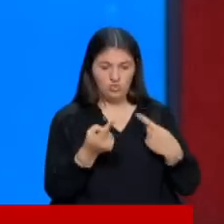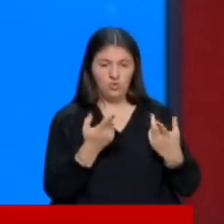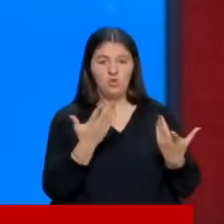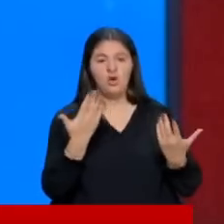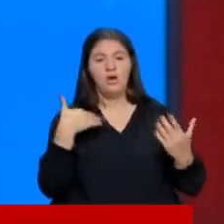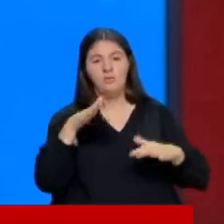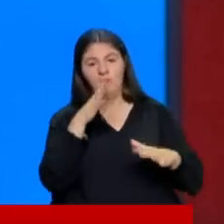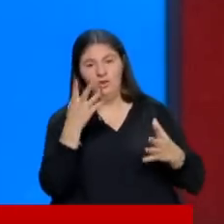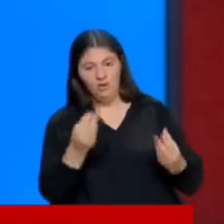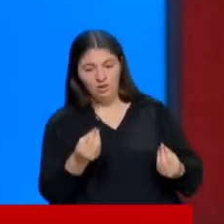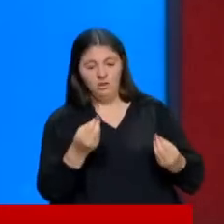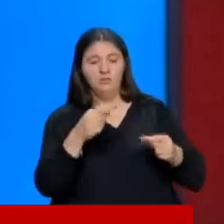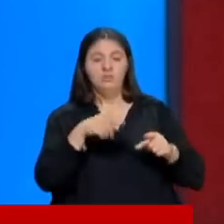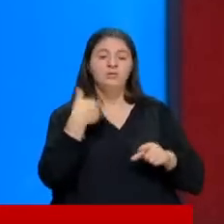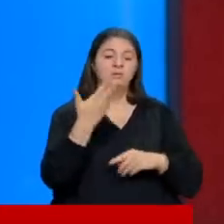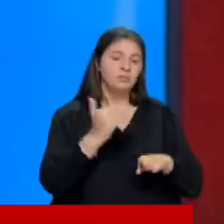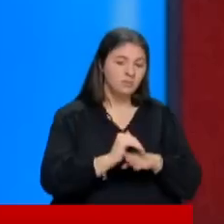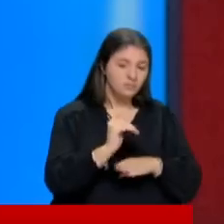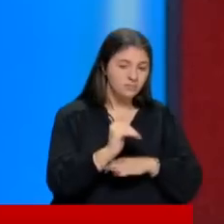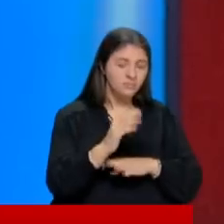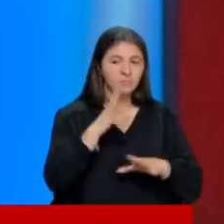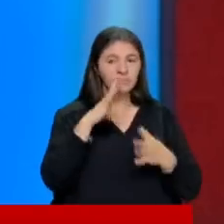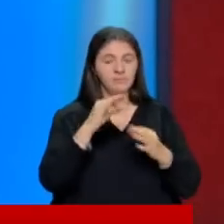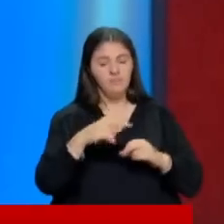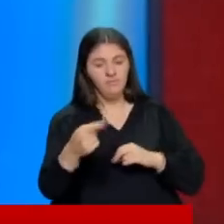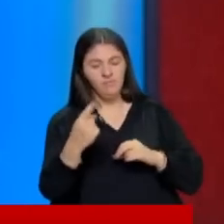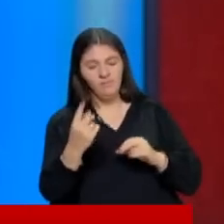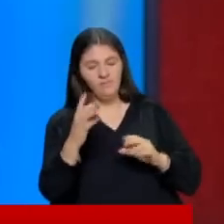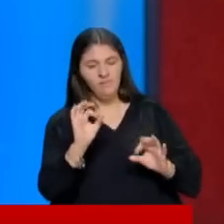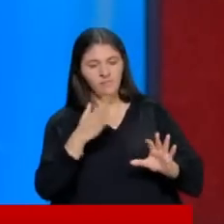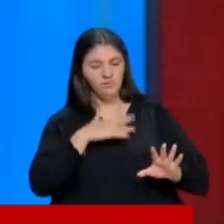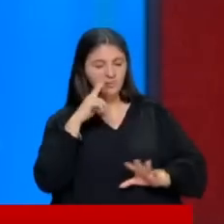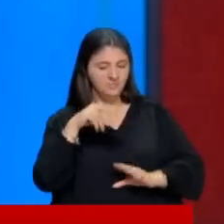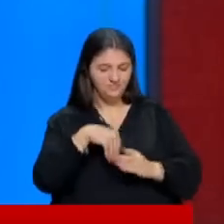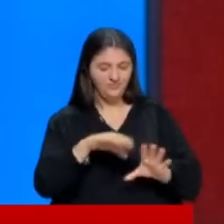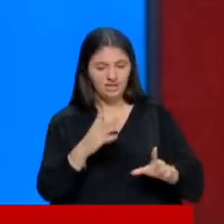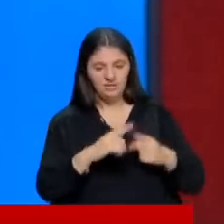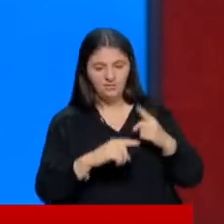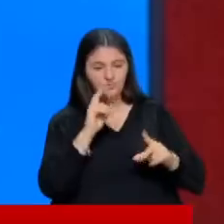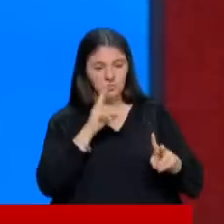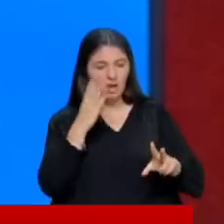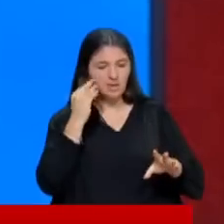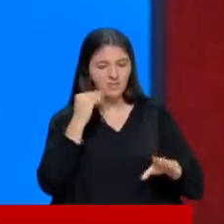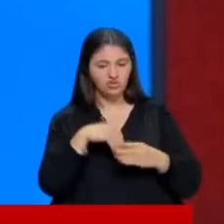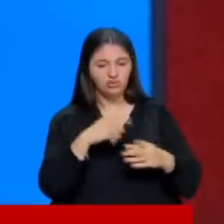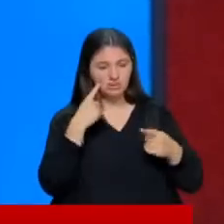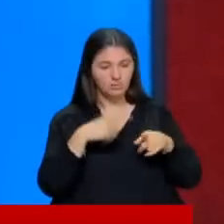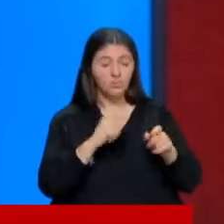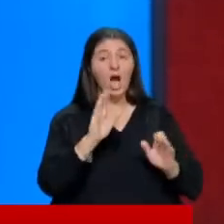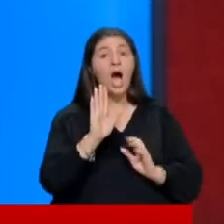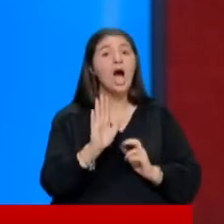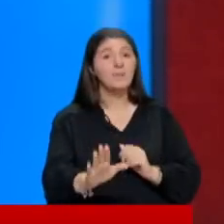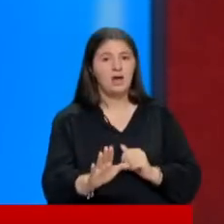kulislerde ne oluyor bundan sonra neler yaşanır insanlar bir yandan da böyle önünü görmek için ya da siyaseti görmek ve anlamak için takip ediyor